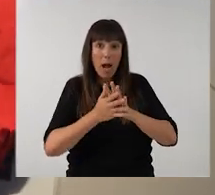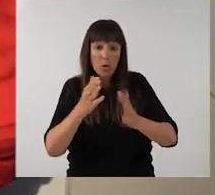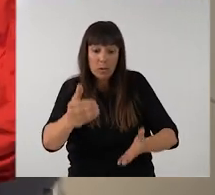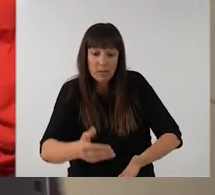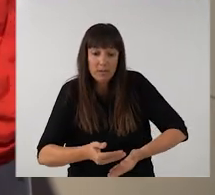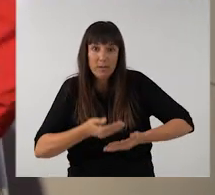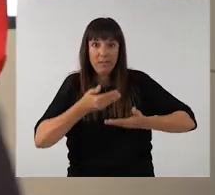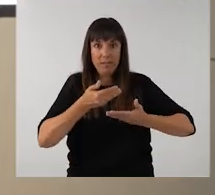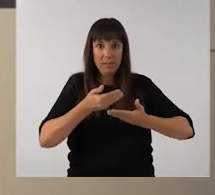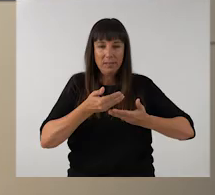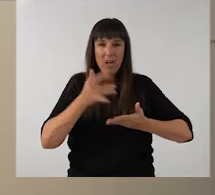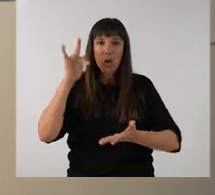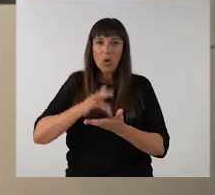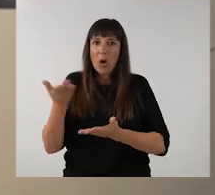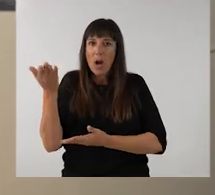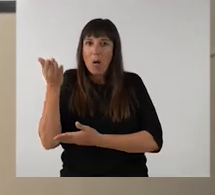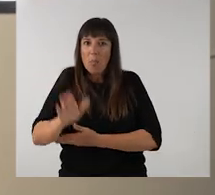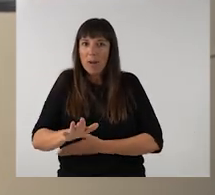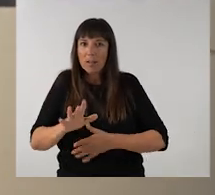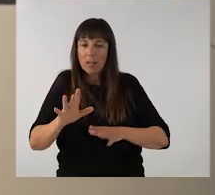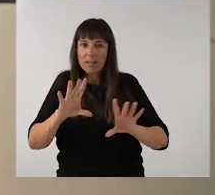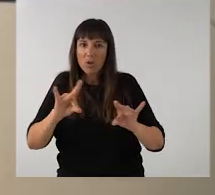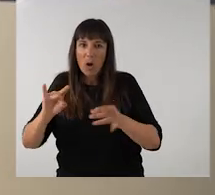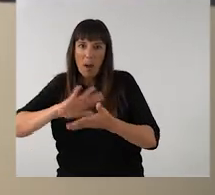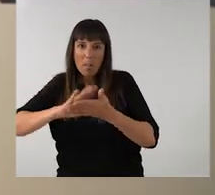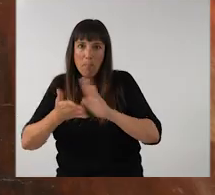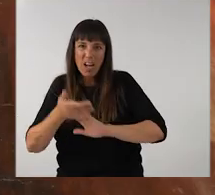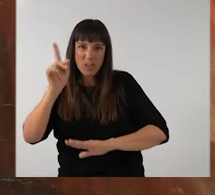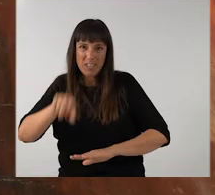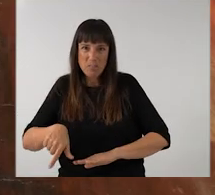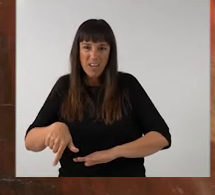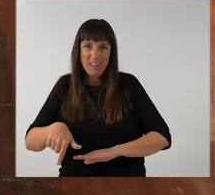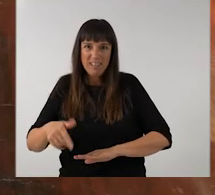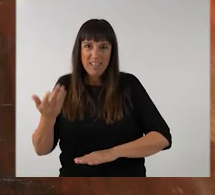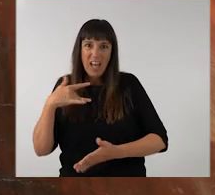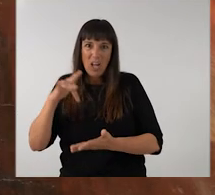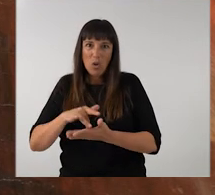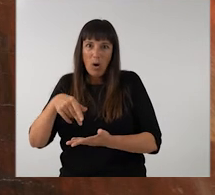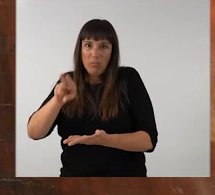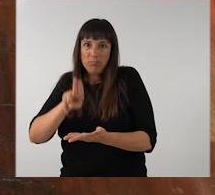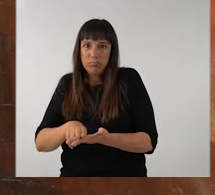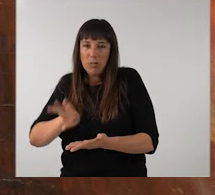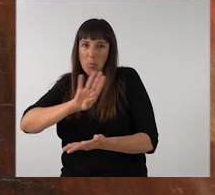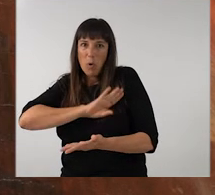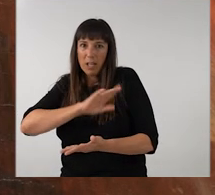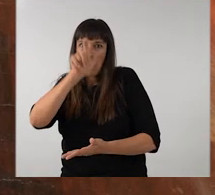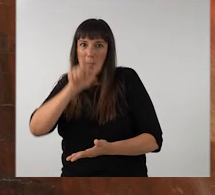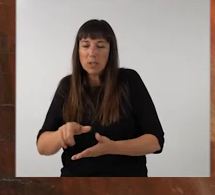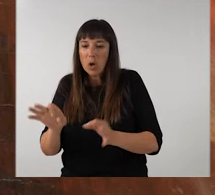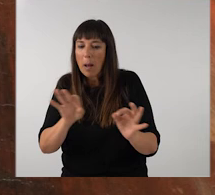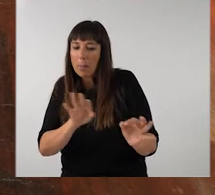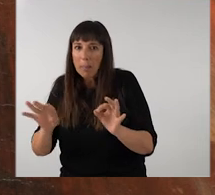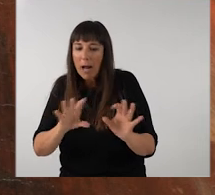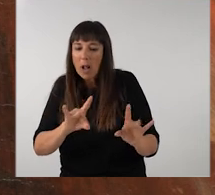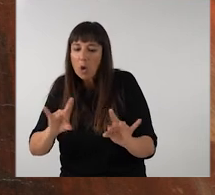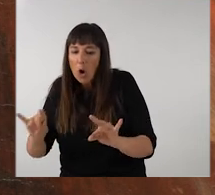Quan naixem, són unes mans que ens acullen sempre i quan morim també, quan ja som un cos